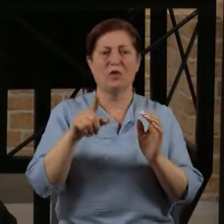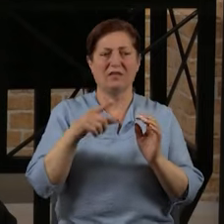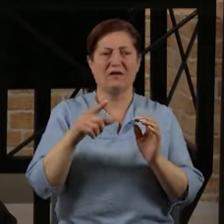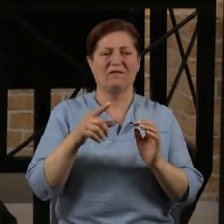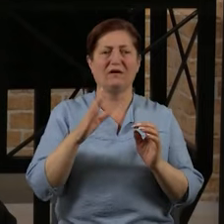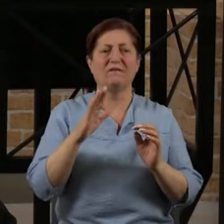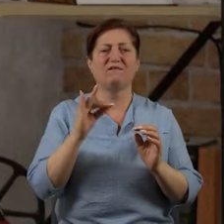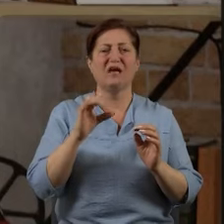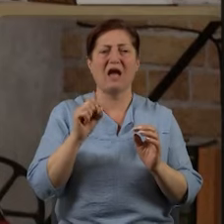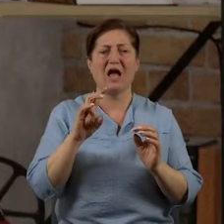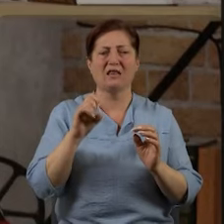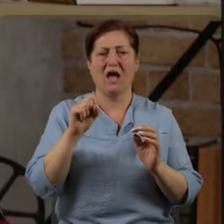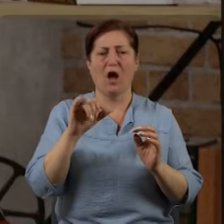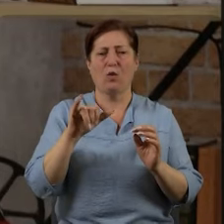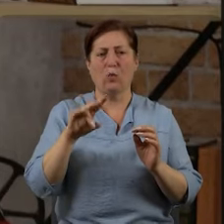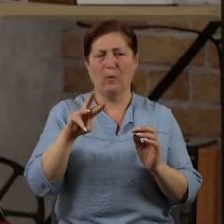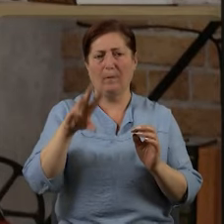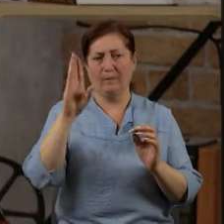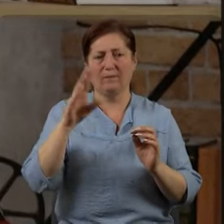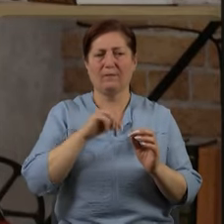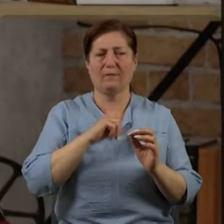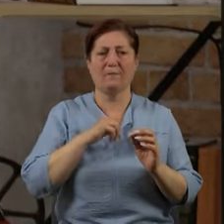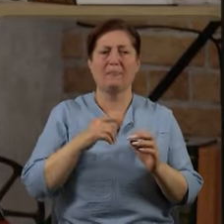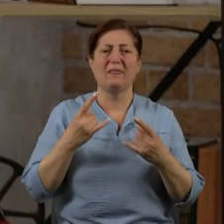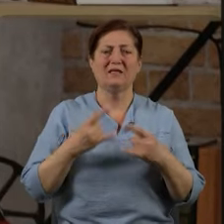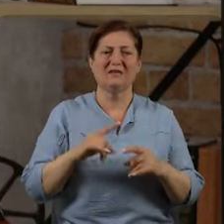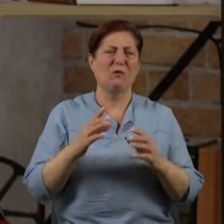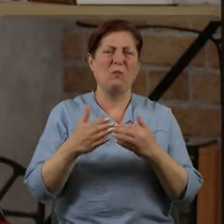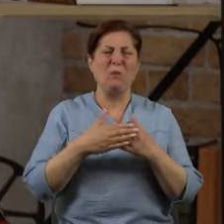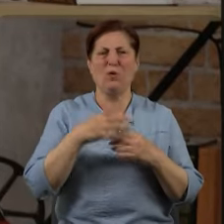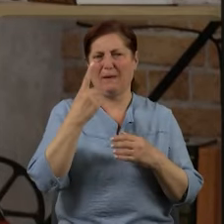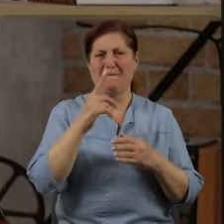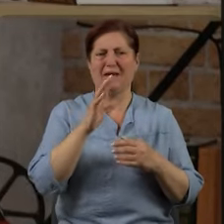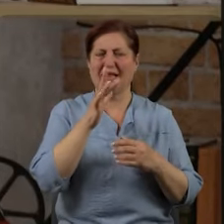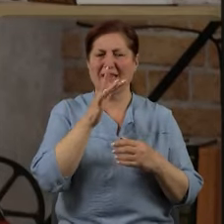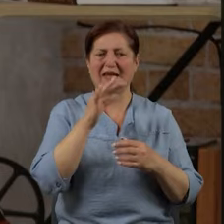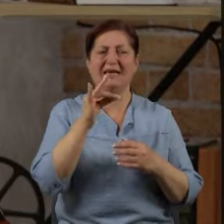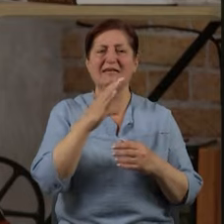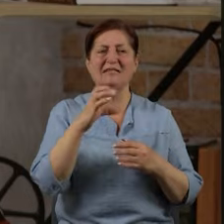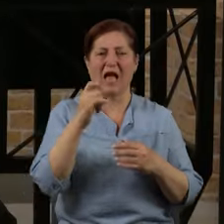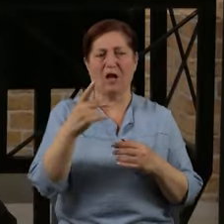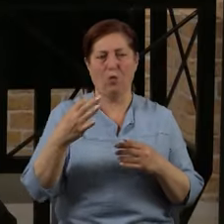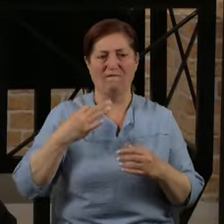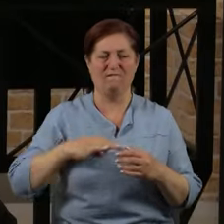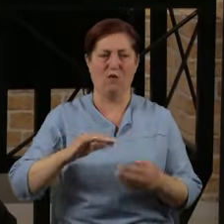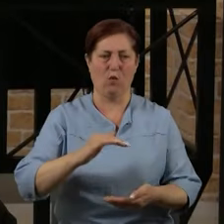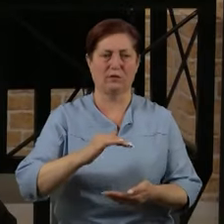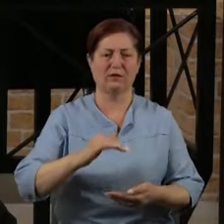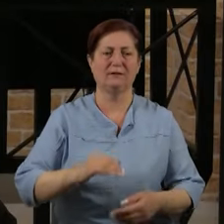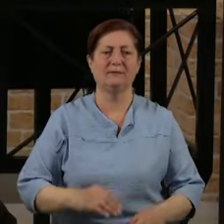Իսահակյանի որդին, 1910 թվականին է ծնվել, այսինքն երևի 1 տարեկան էր, եւ դժվար թե որը իրական ինչ-որ բան։